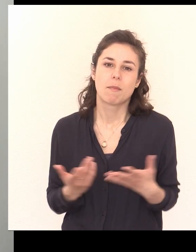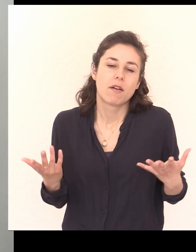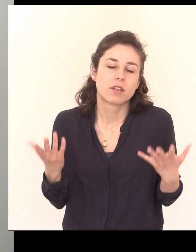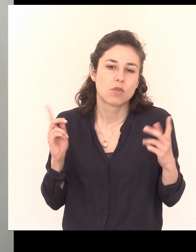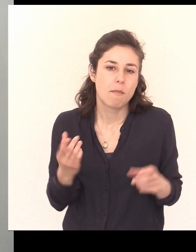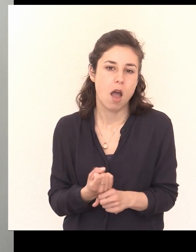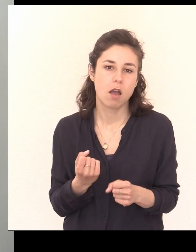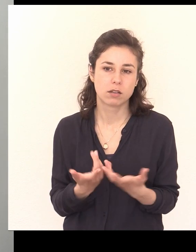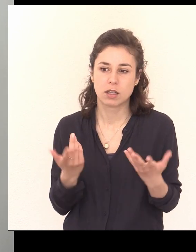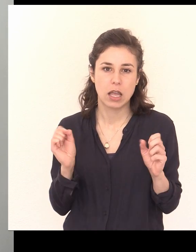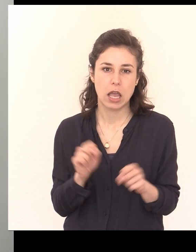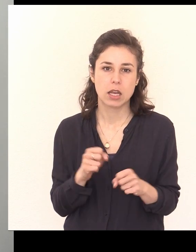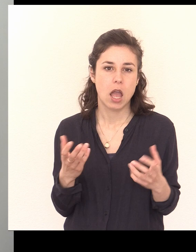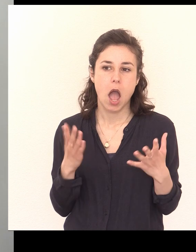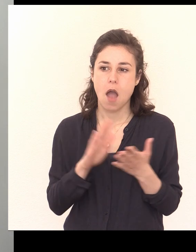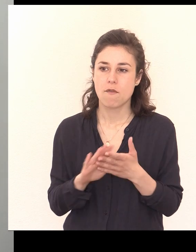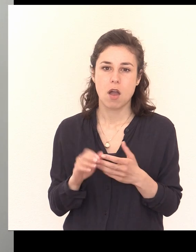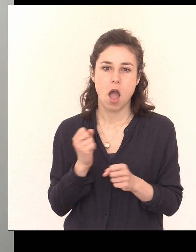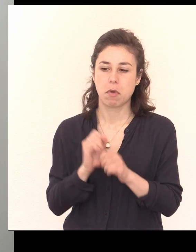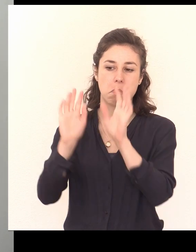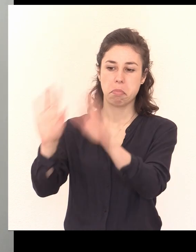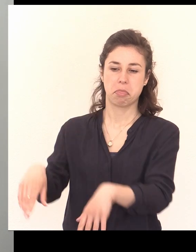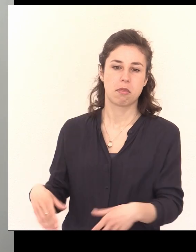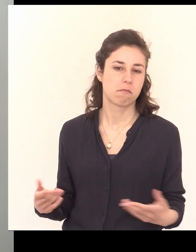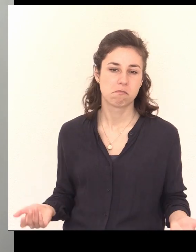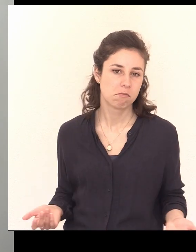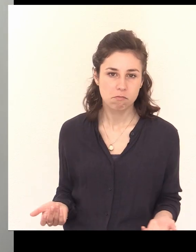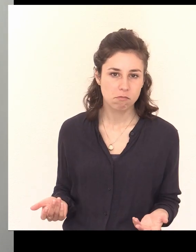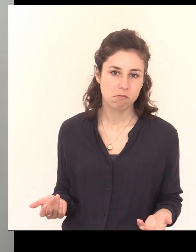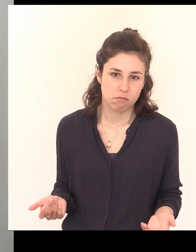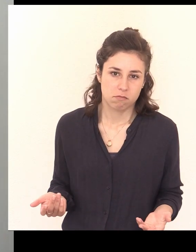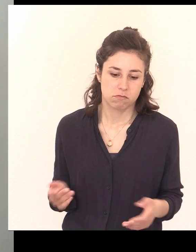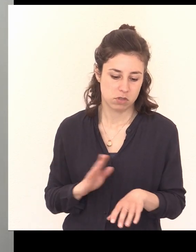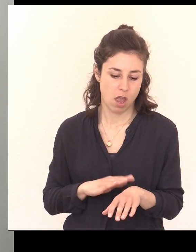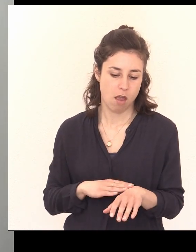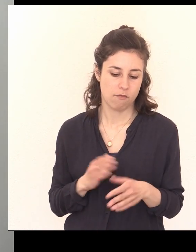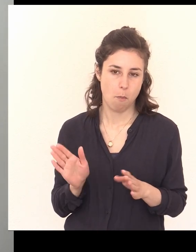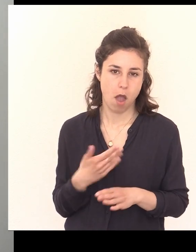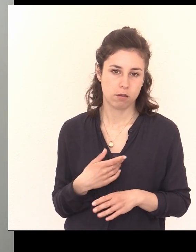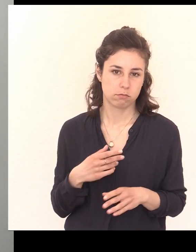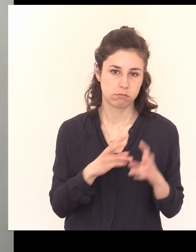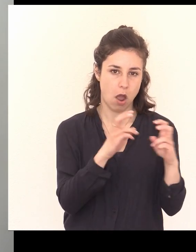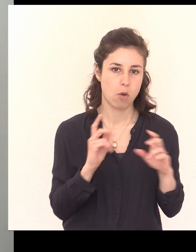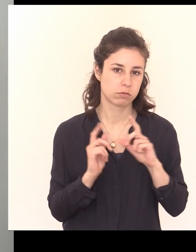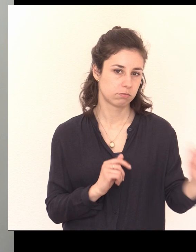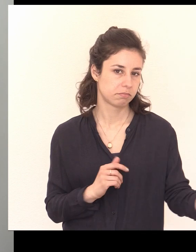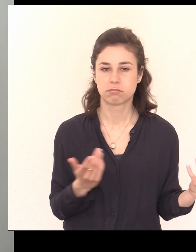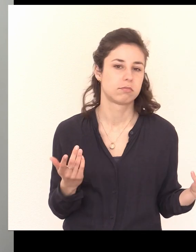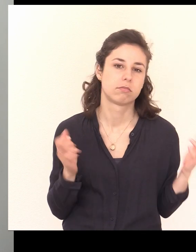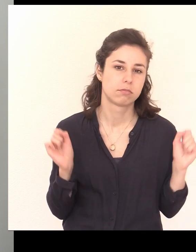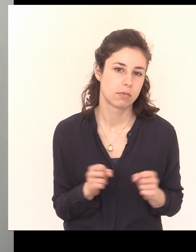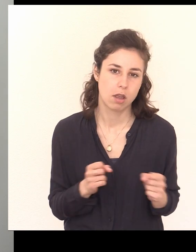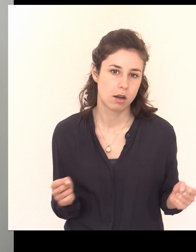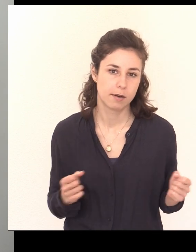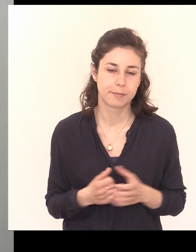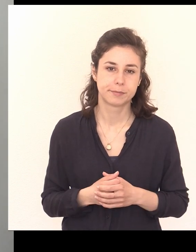was soll ich machen? Die Arbeit liegen lassen, sagen ja, die Arbeitszeit ist rum. Und dann, es geht ja auch